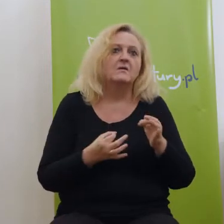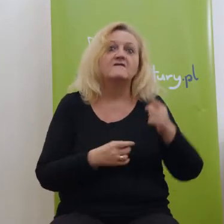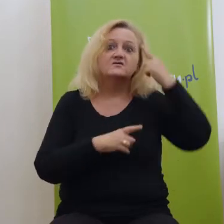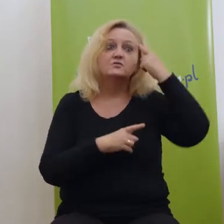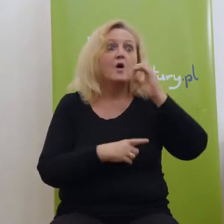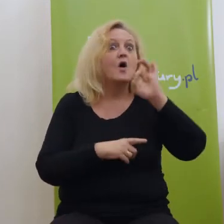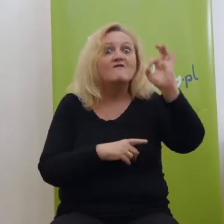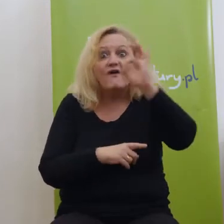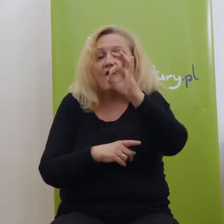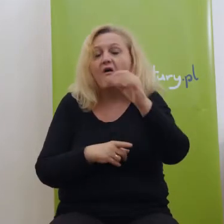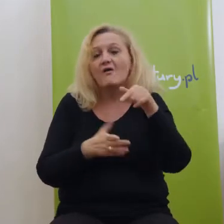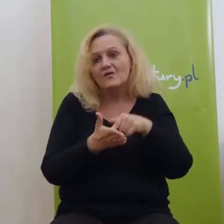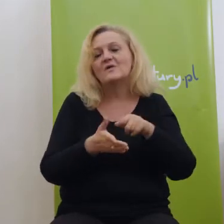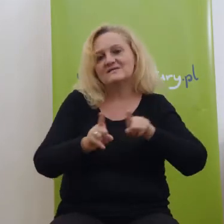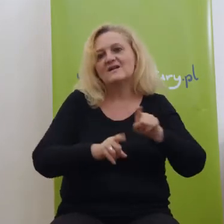kogokolwiek z Państwa.